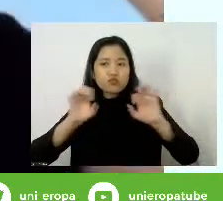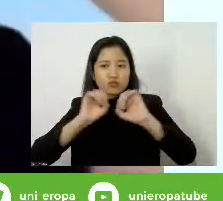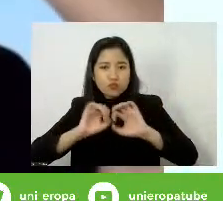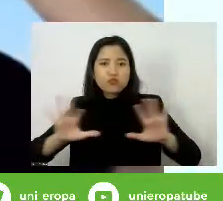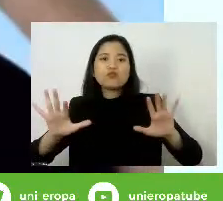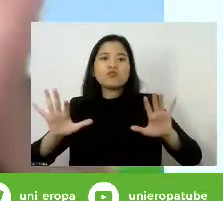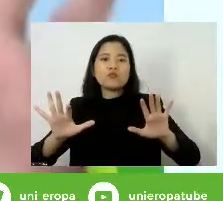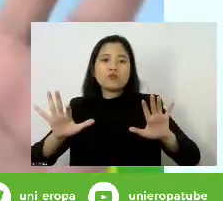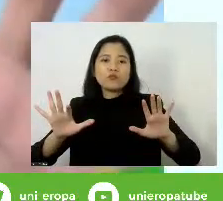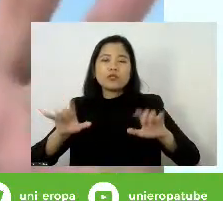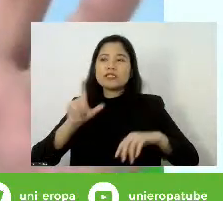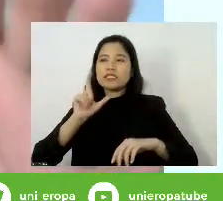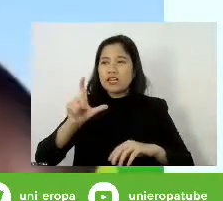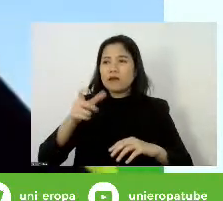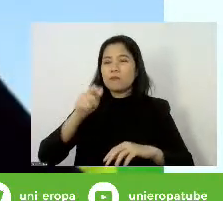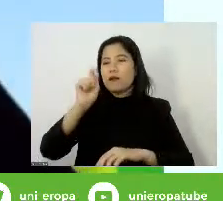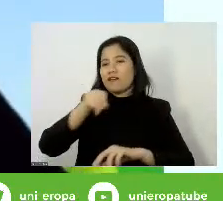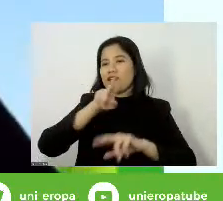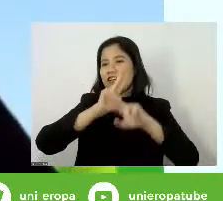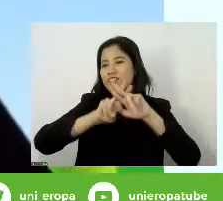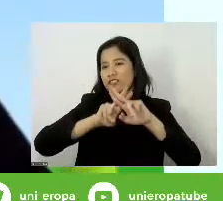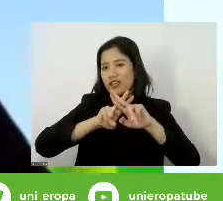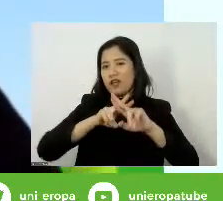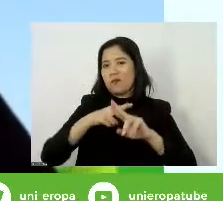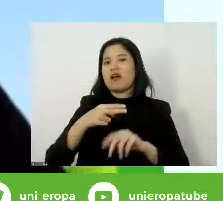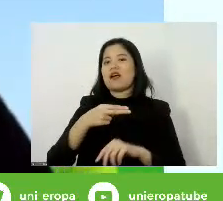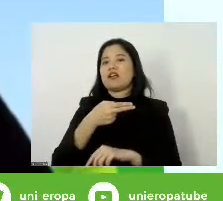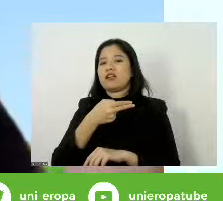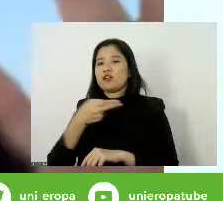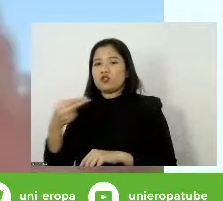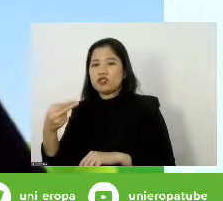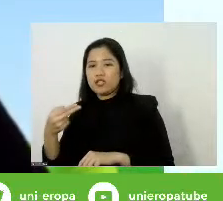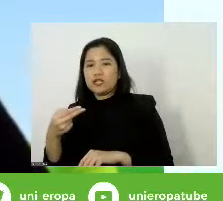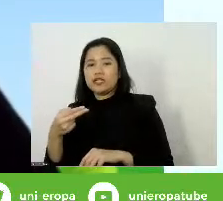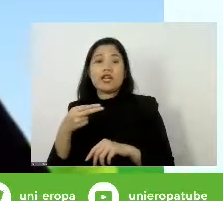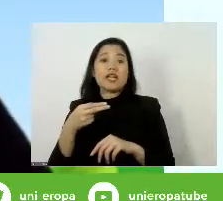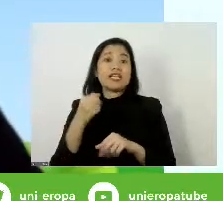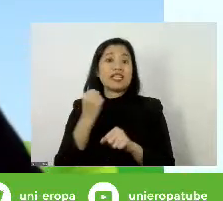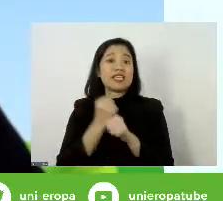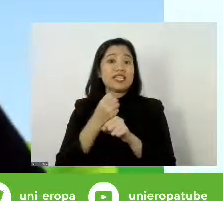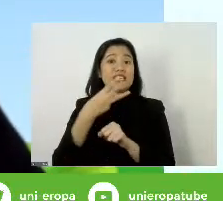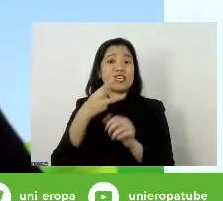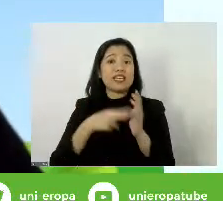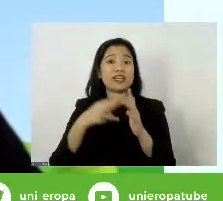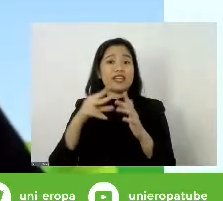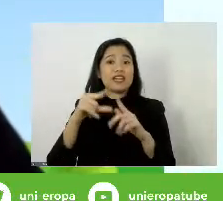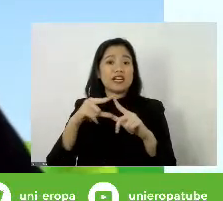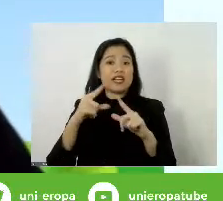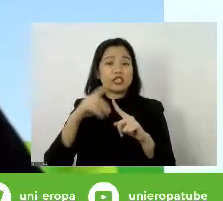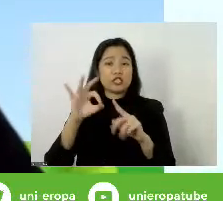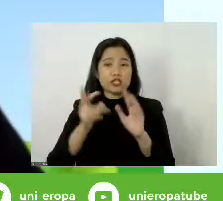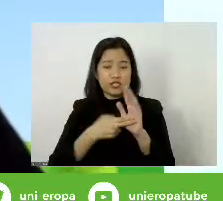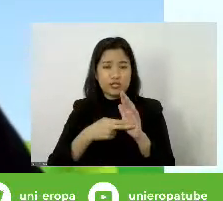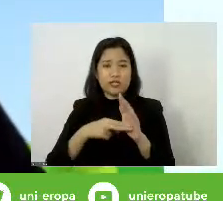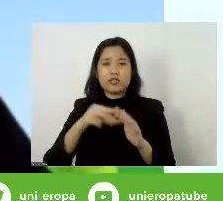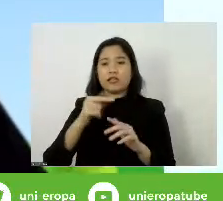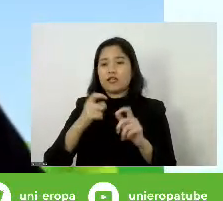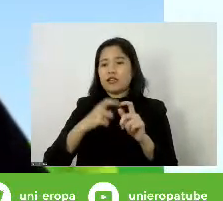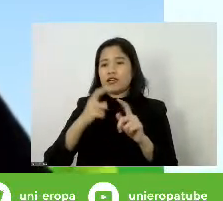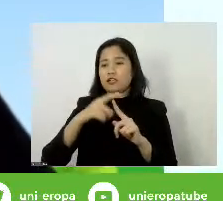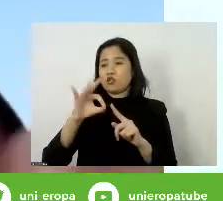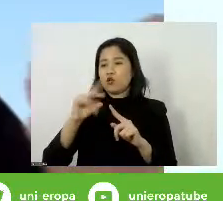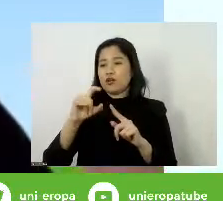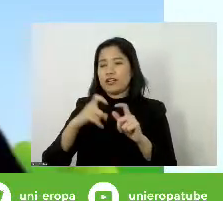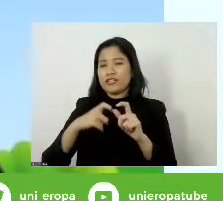ya pastinya dengan hashtag tadi Generation restoration bisa di take you ke you juga di Instagram gitu ya diet